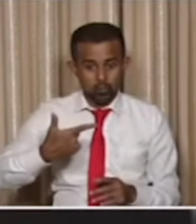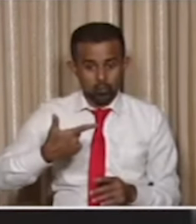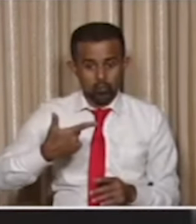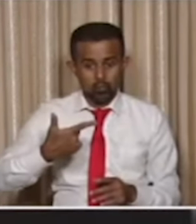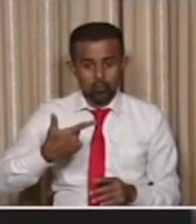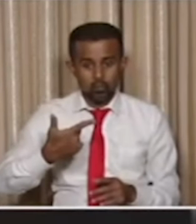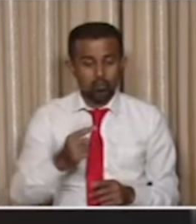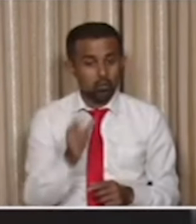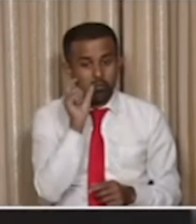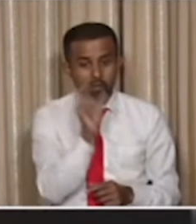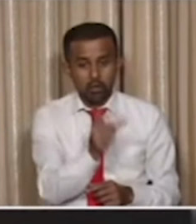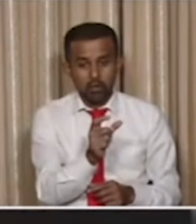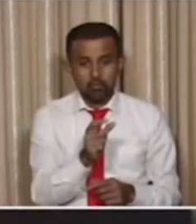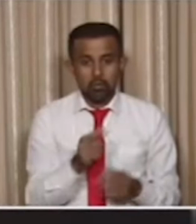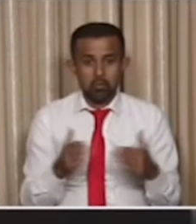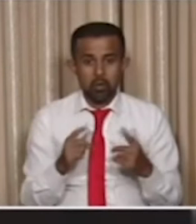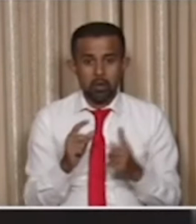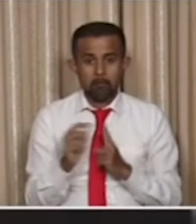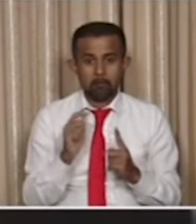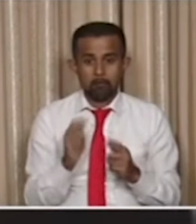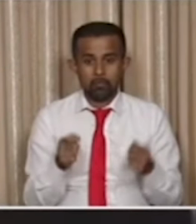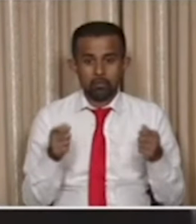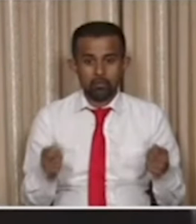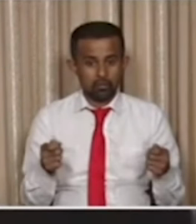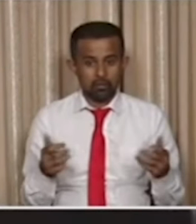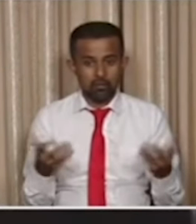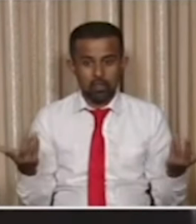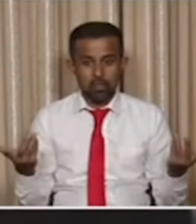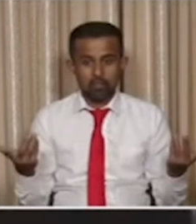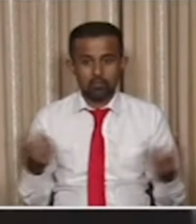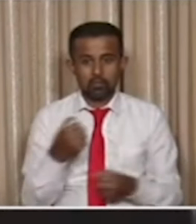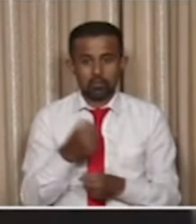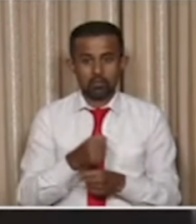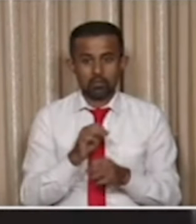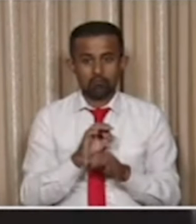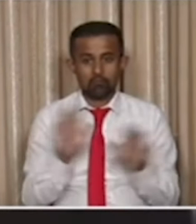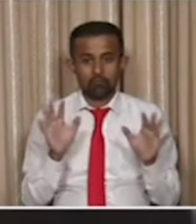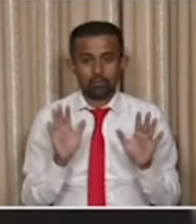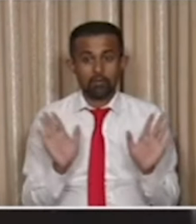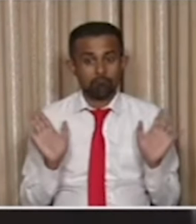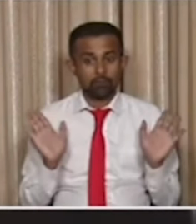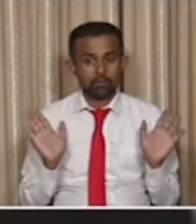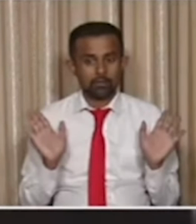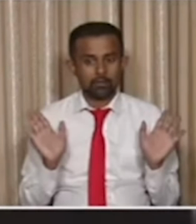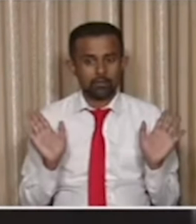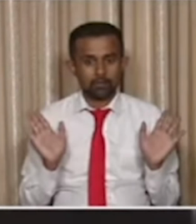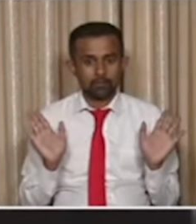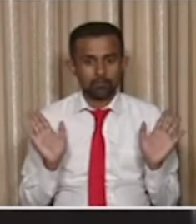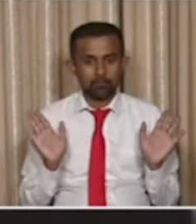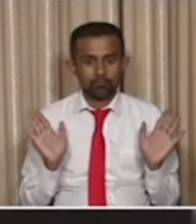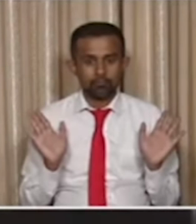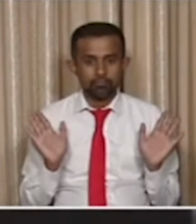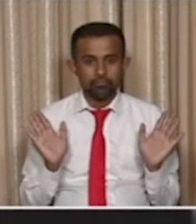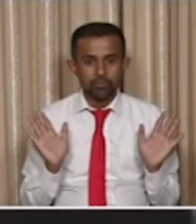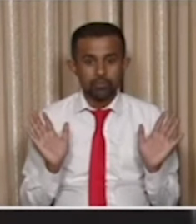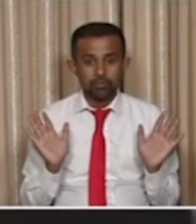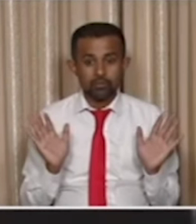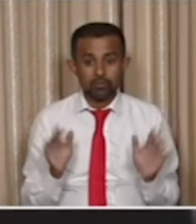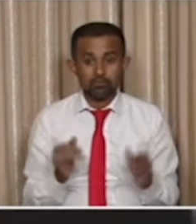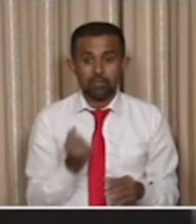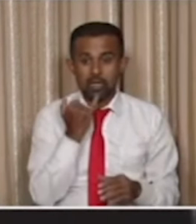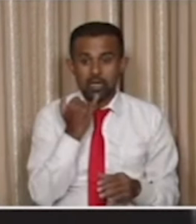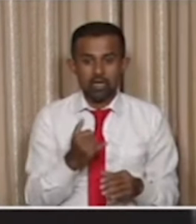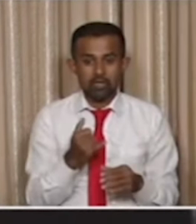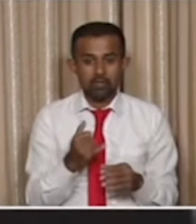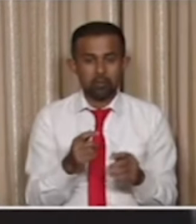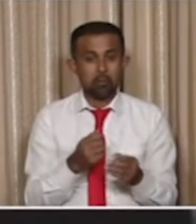යොමු කරනවා මේක තාම පාර්ලිමේන්තුවට ඉදිරිපත් කළත් නැහැ තාම ගැසට් මගින් ප්‍රසිද්ධ කළා විතරයි තියෙන්නේ දල්ලෙන් කඩන්න ඕනි දේ දල්ලෙන්ම කඩන්න